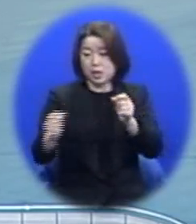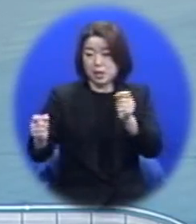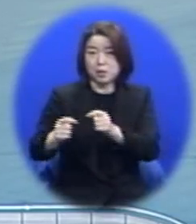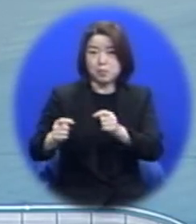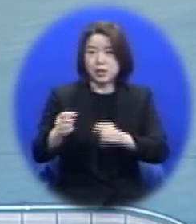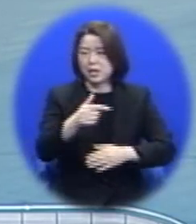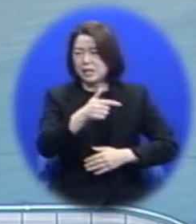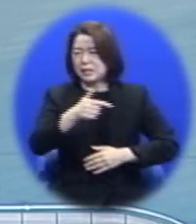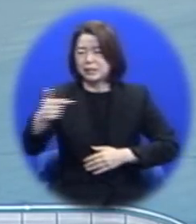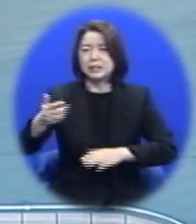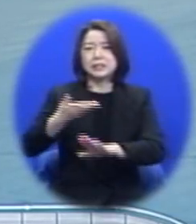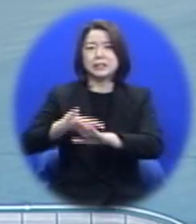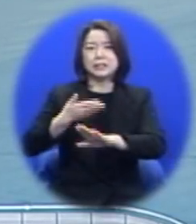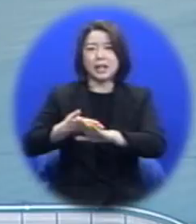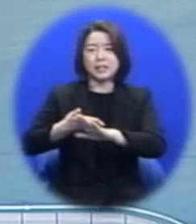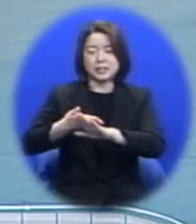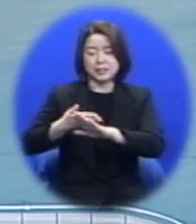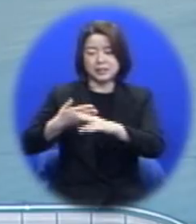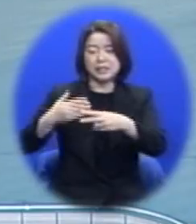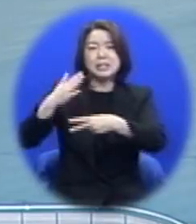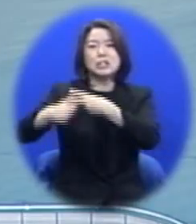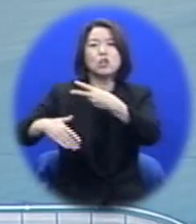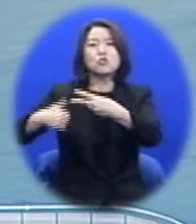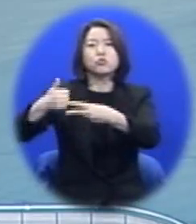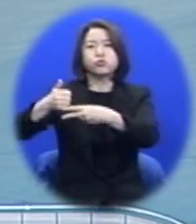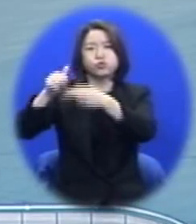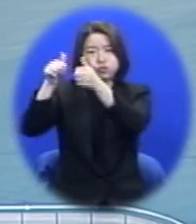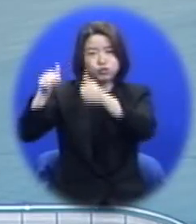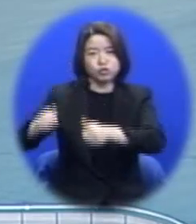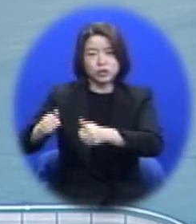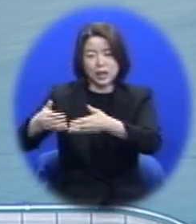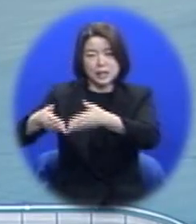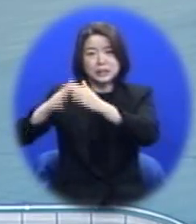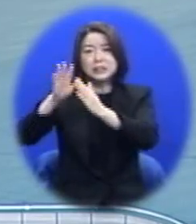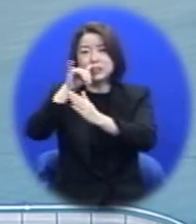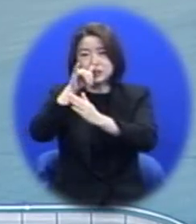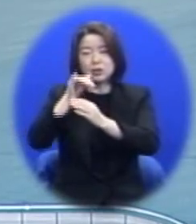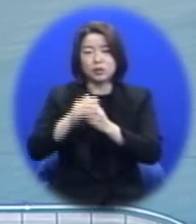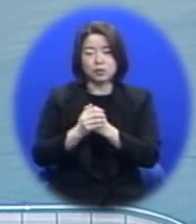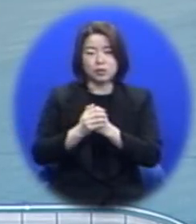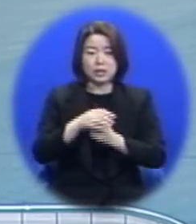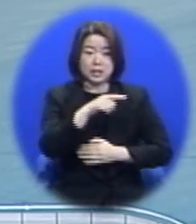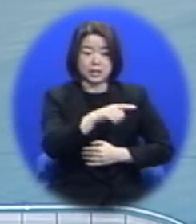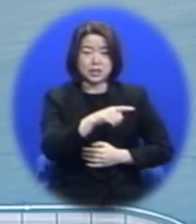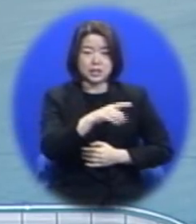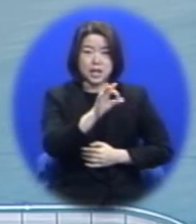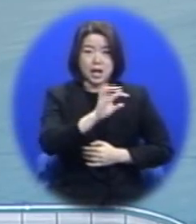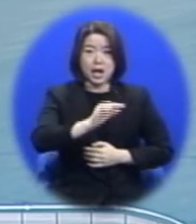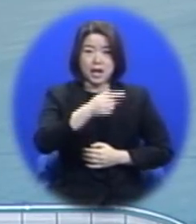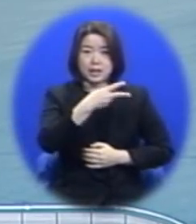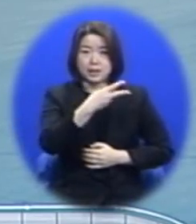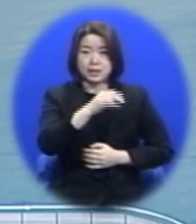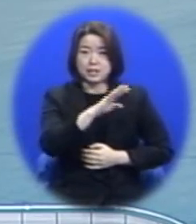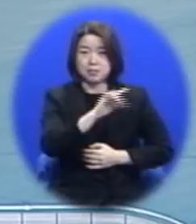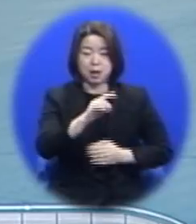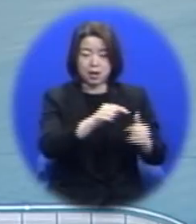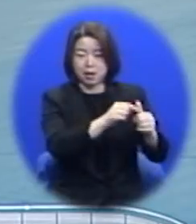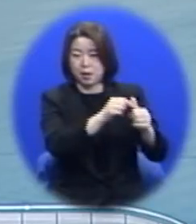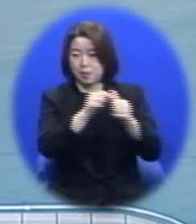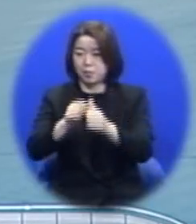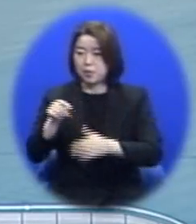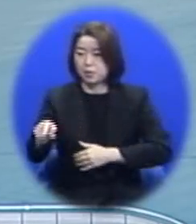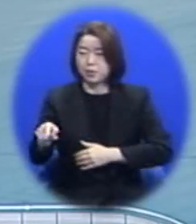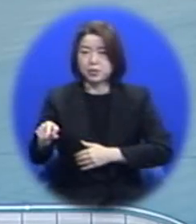큰 신전이 있었던 거죠. 이 안디바가 그 신전으로 끌려가서 거기서 죽임을